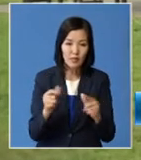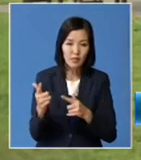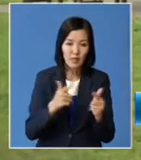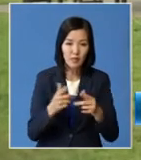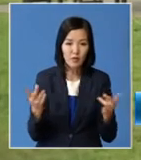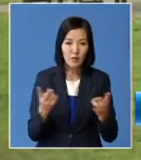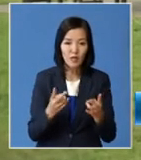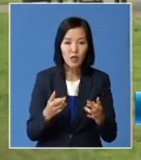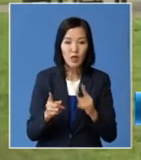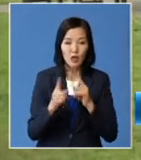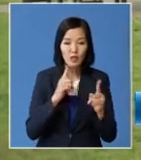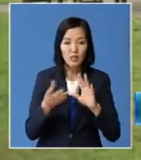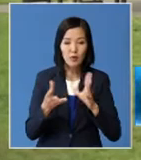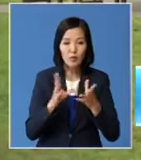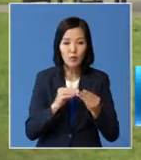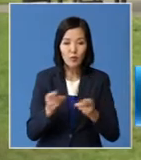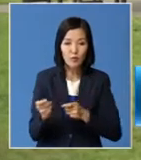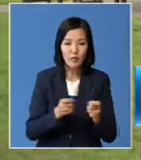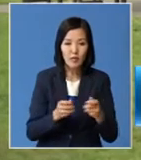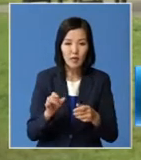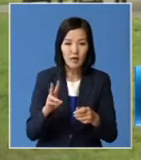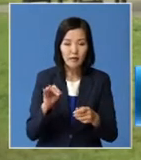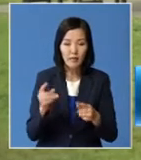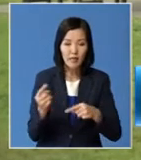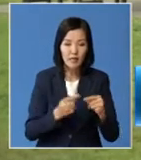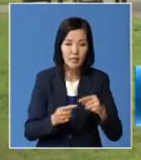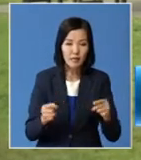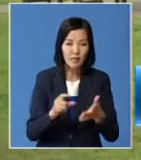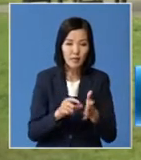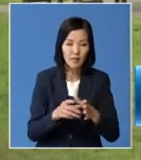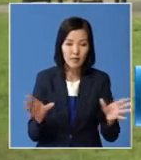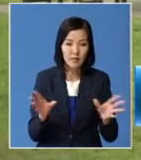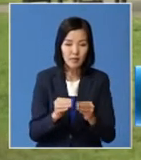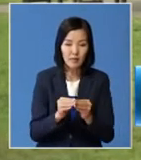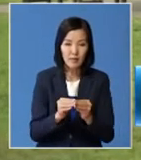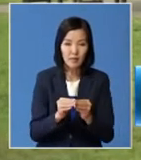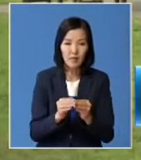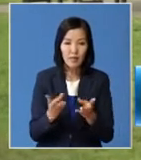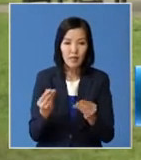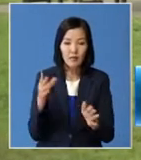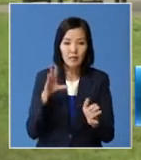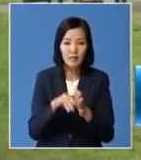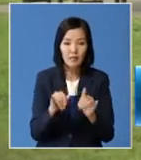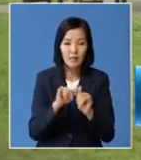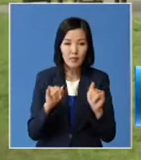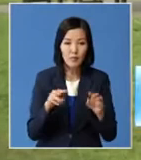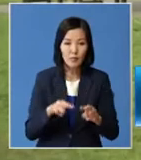қорытындысы бойынша жергілікті билік, атамекен кәсіпкер палатасы және инвестиция даму